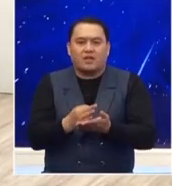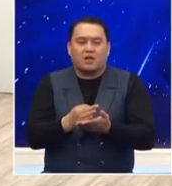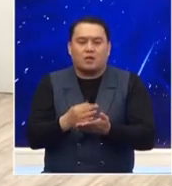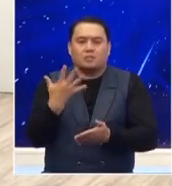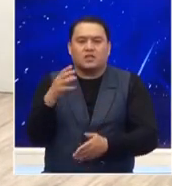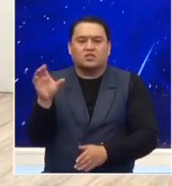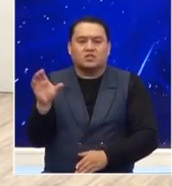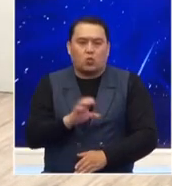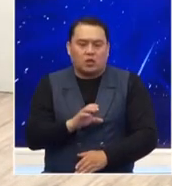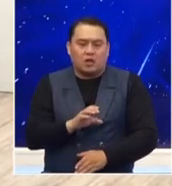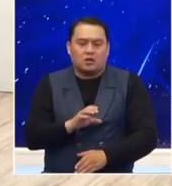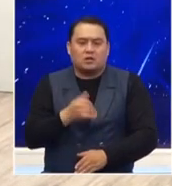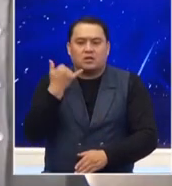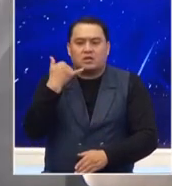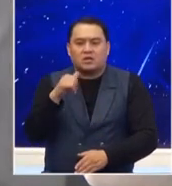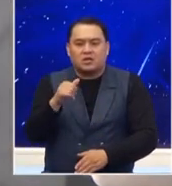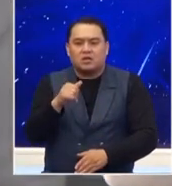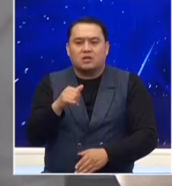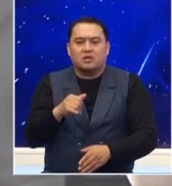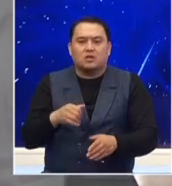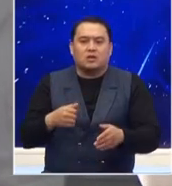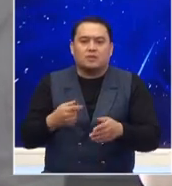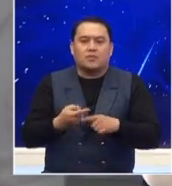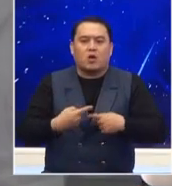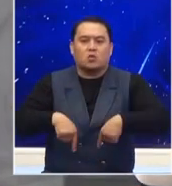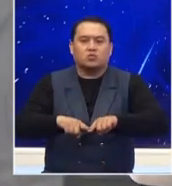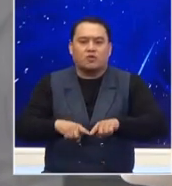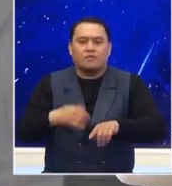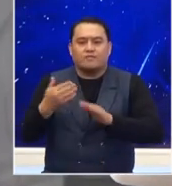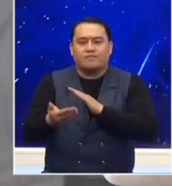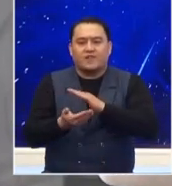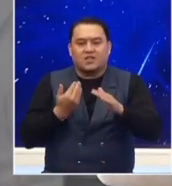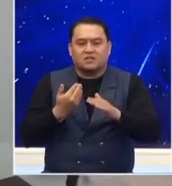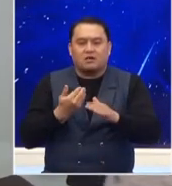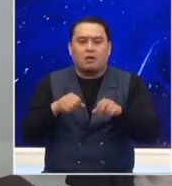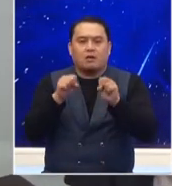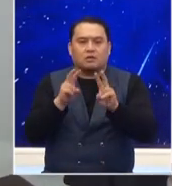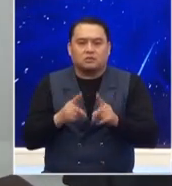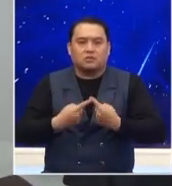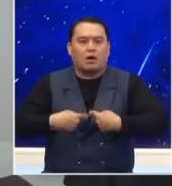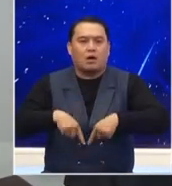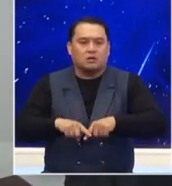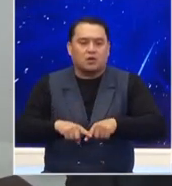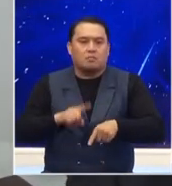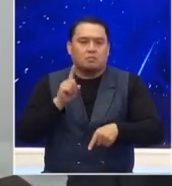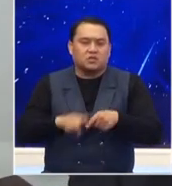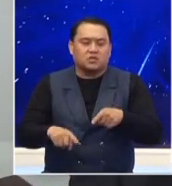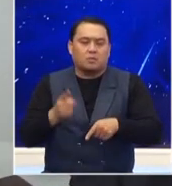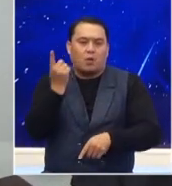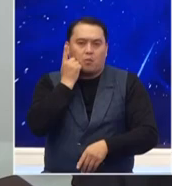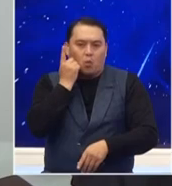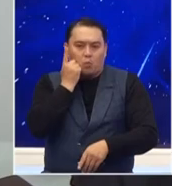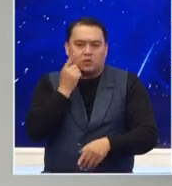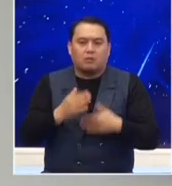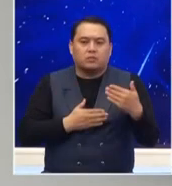– 5 секунд. На экране пульта есть и графа недозвонившихся абонентов. К слову, вызвать 103 можно как со стационарного, так и с мобильного телефонов. Но, как